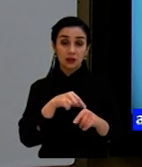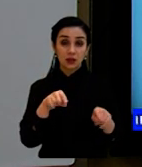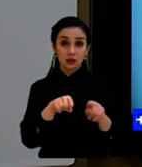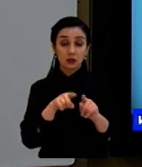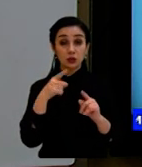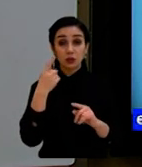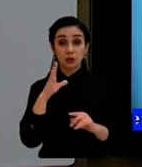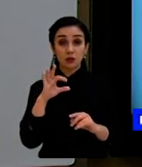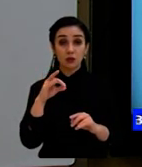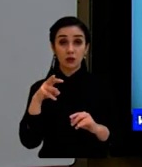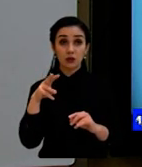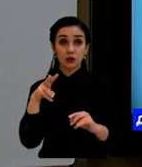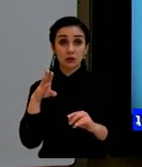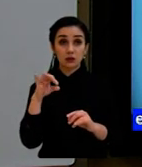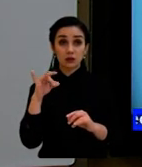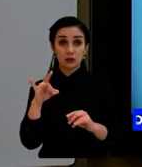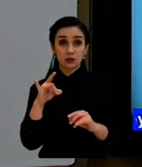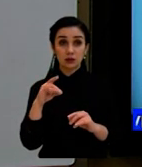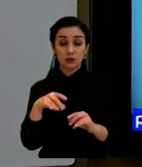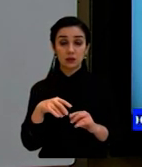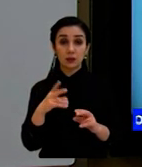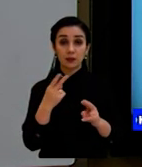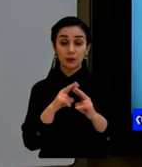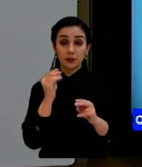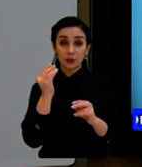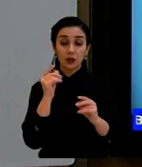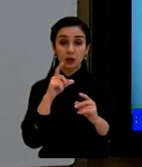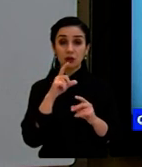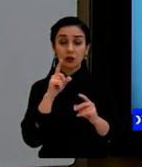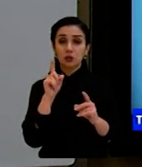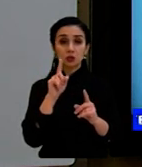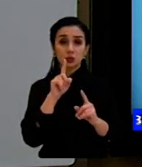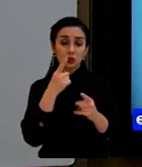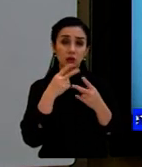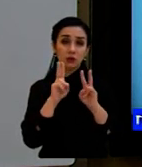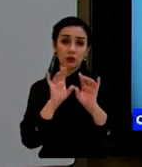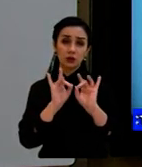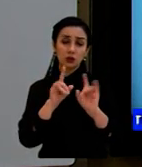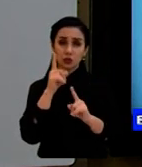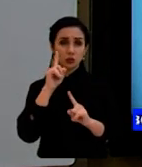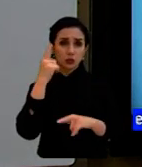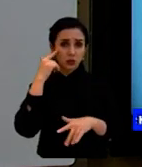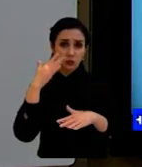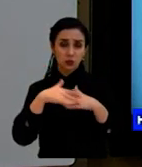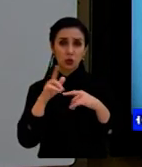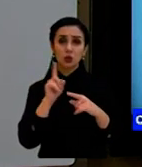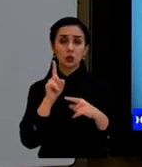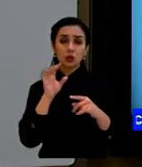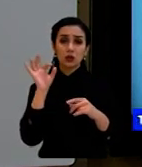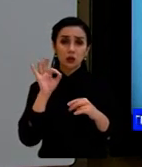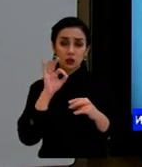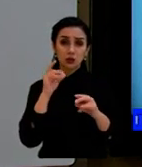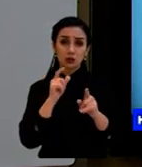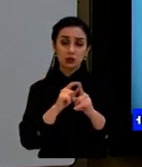ekan Volter. Bu hikmat bilan siz nima angladingiz? Bu yozuvchi nima haqda